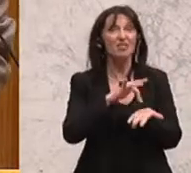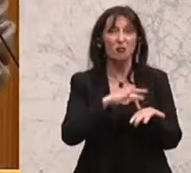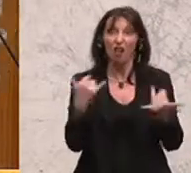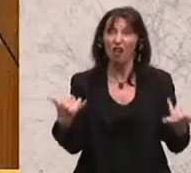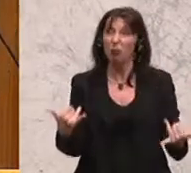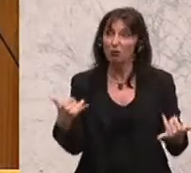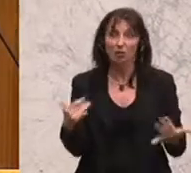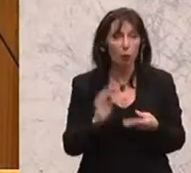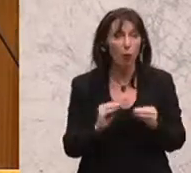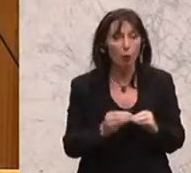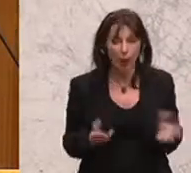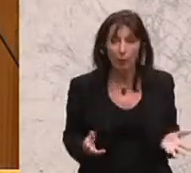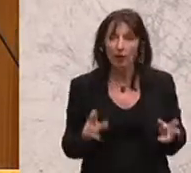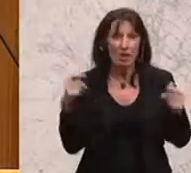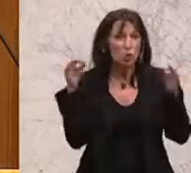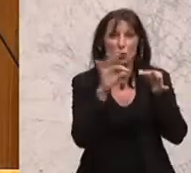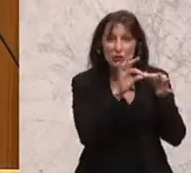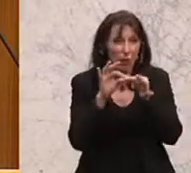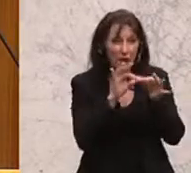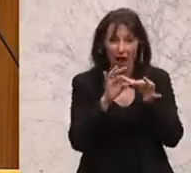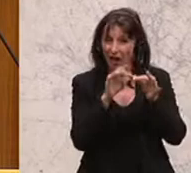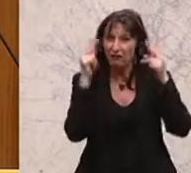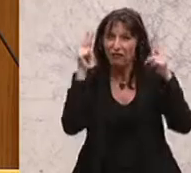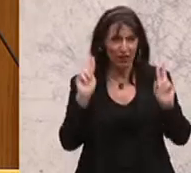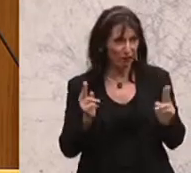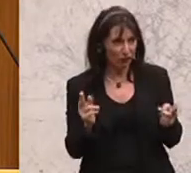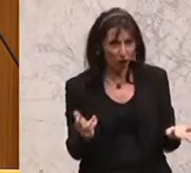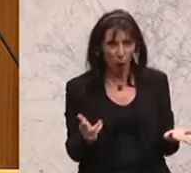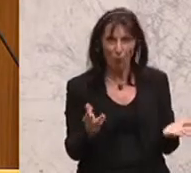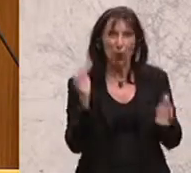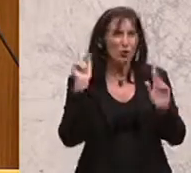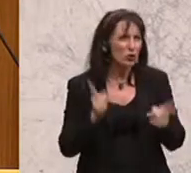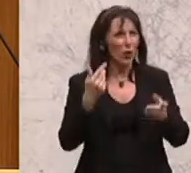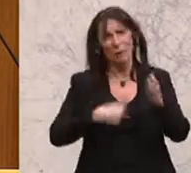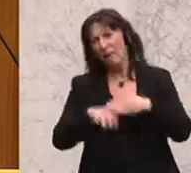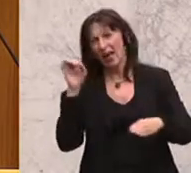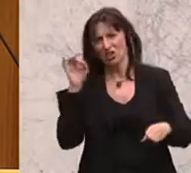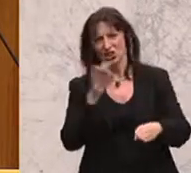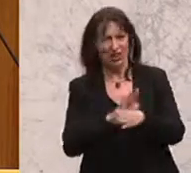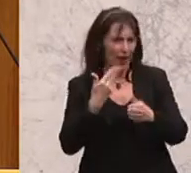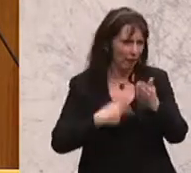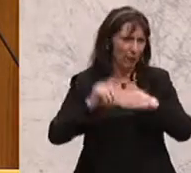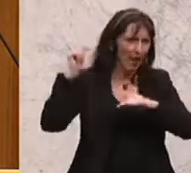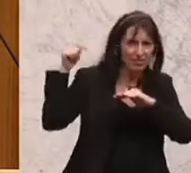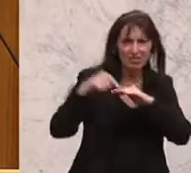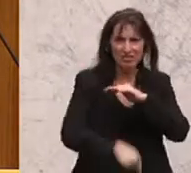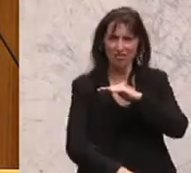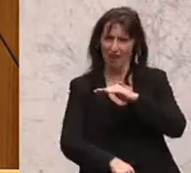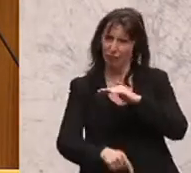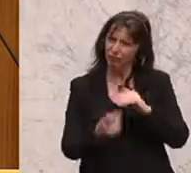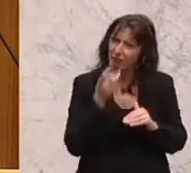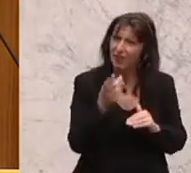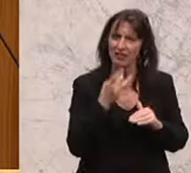es. Aber warum ist das so wichtig, dieser Zusammenhang? Weil je schneller, je tiefgehender, je transparenter wir untersuchen